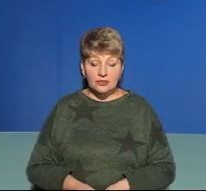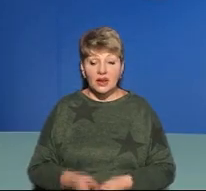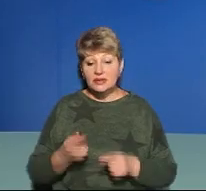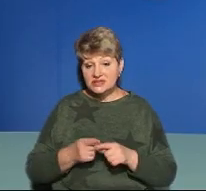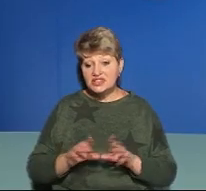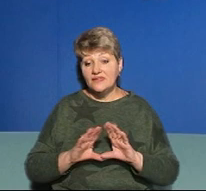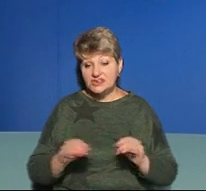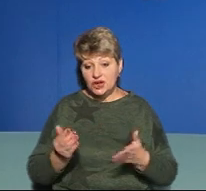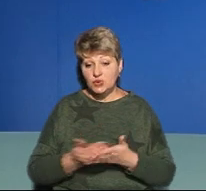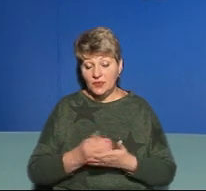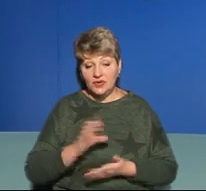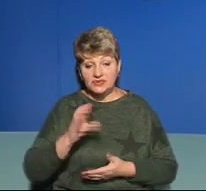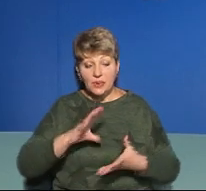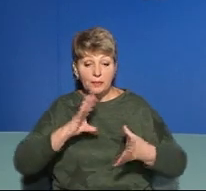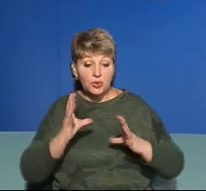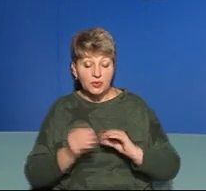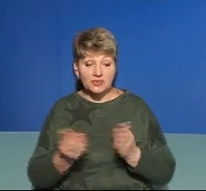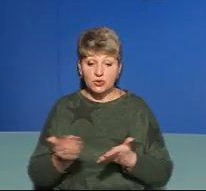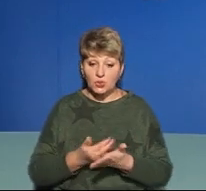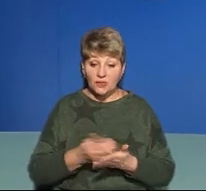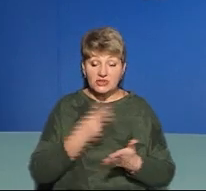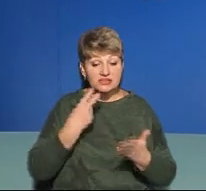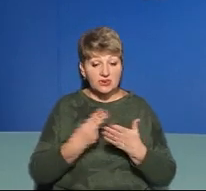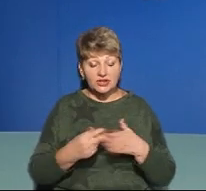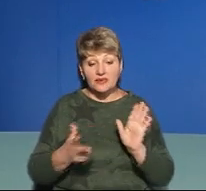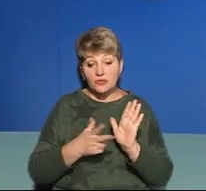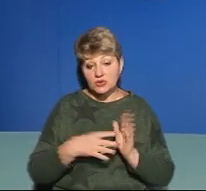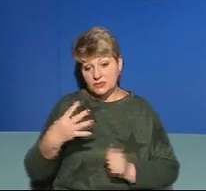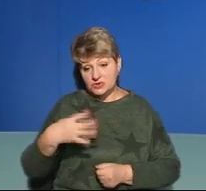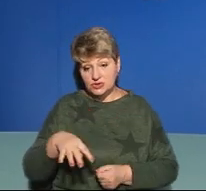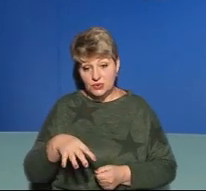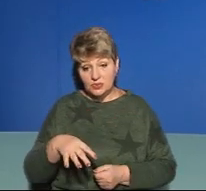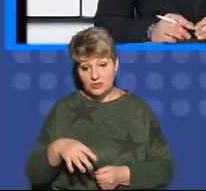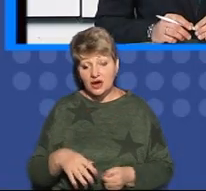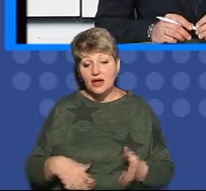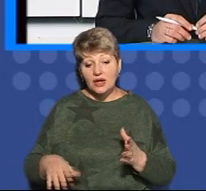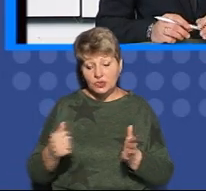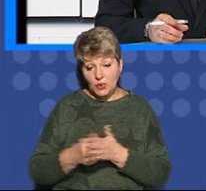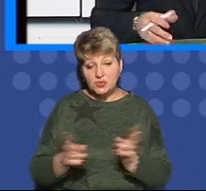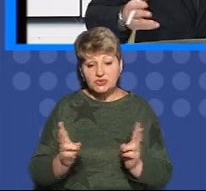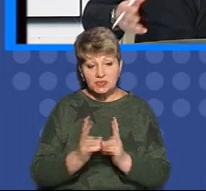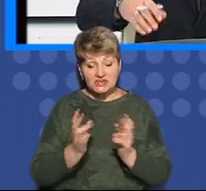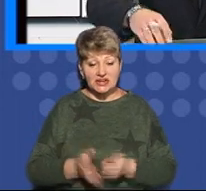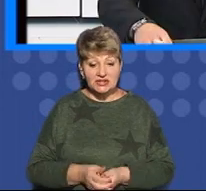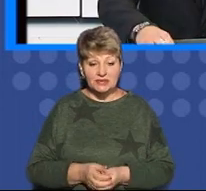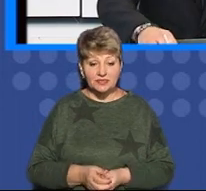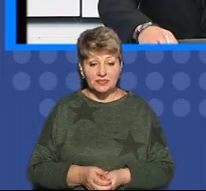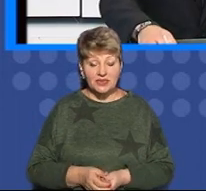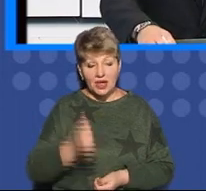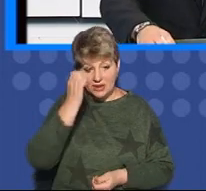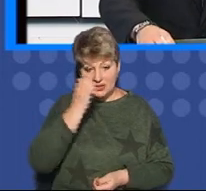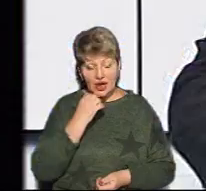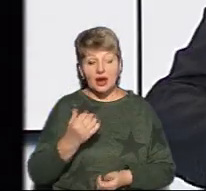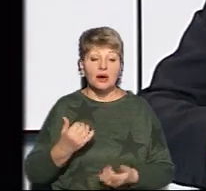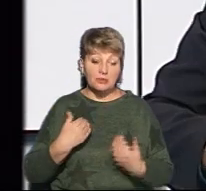І це всі новини середи. Підсумковий випуск новин переглядайте о 20:40. До зустрічі. Станіславе, дякую.